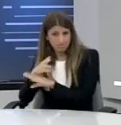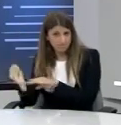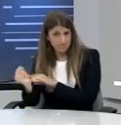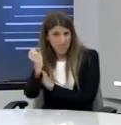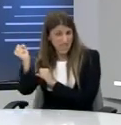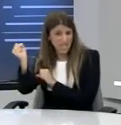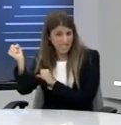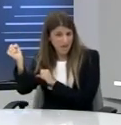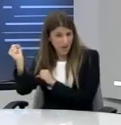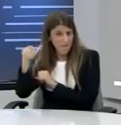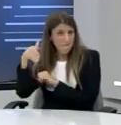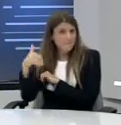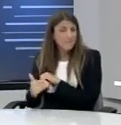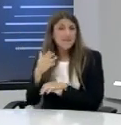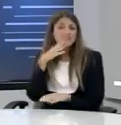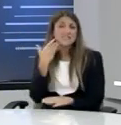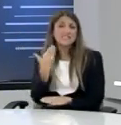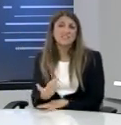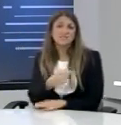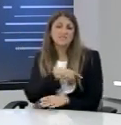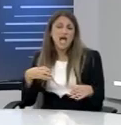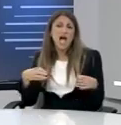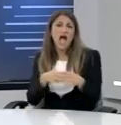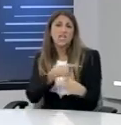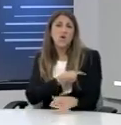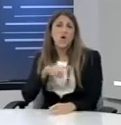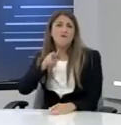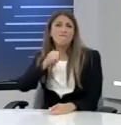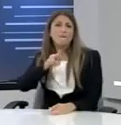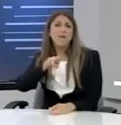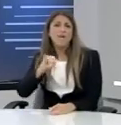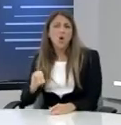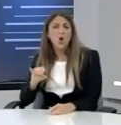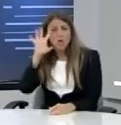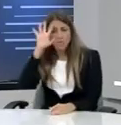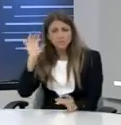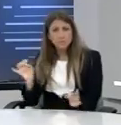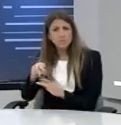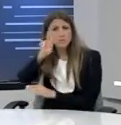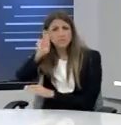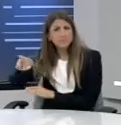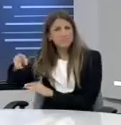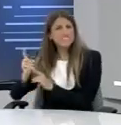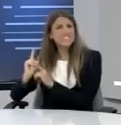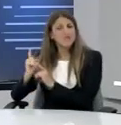αρχηγό του ΒΜΡΟ, μη τυχόν και απορρίψει τη συμφωνία που εμείς υπογράψαμε.